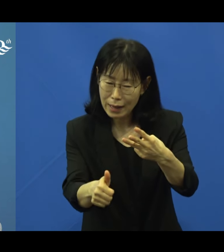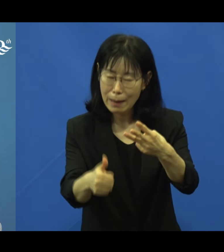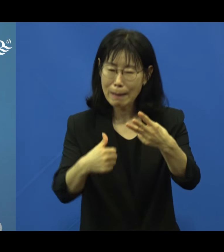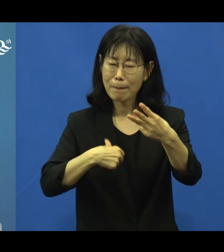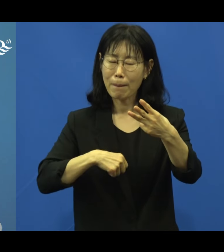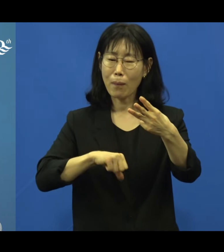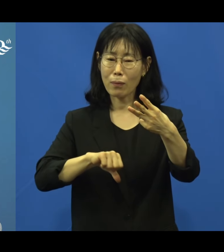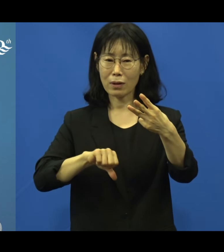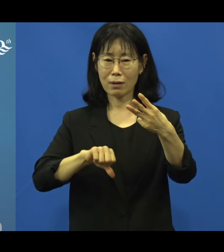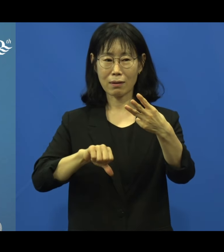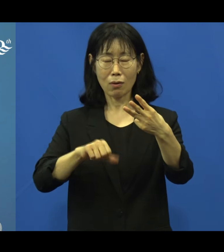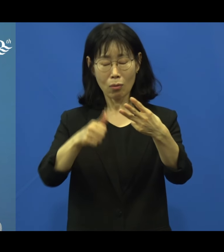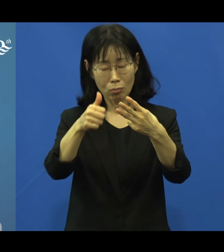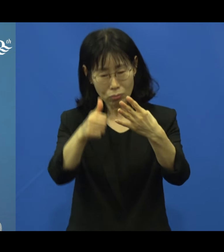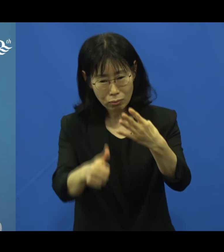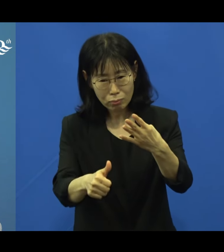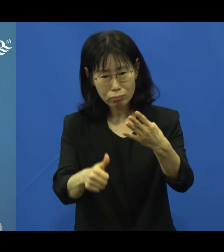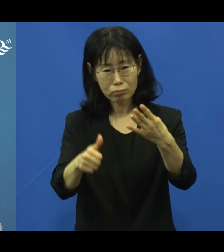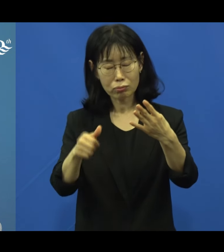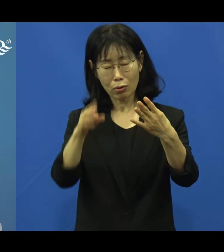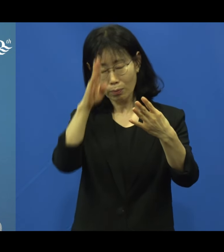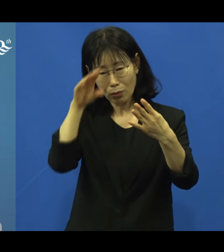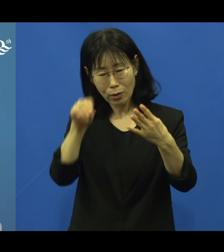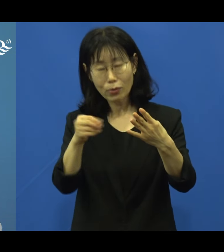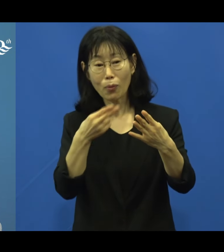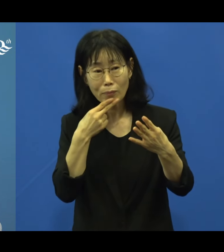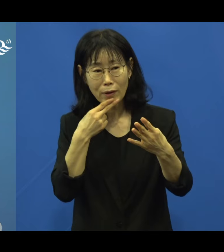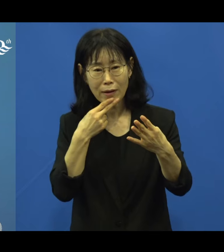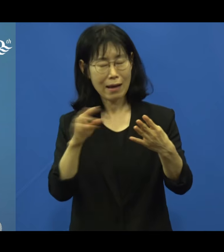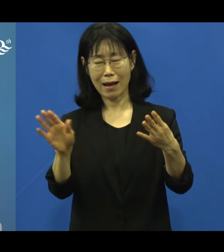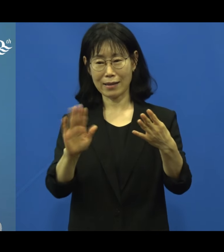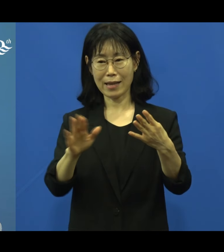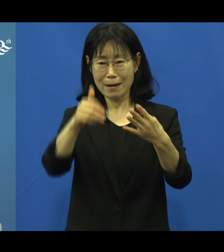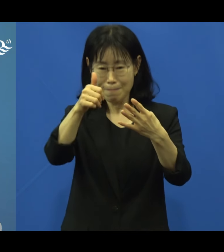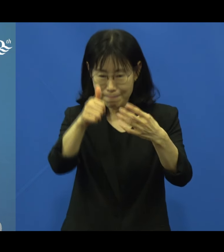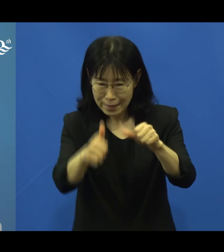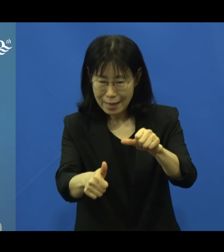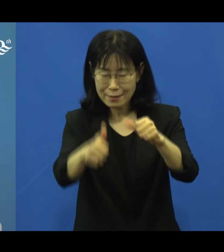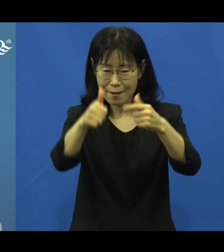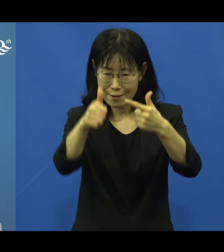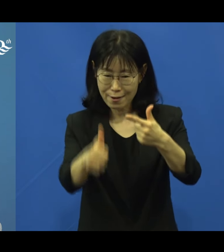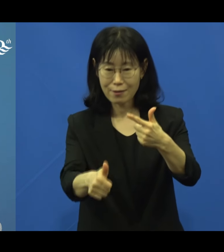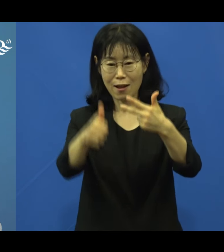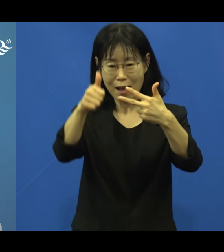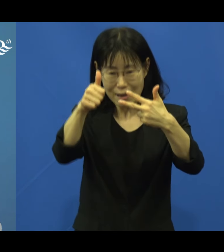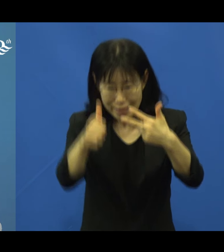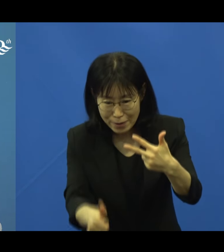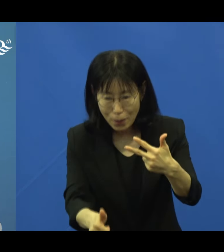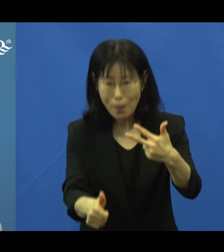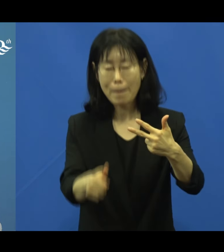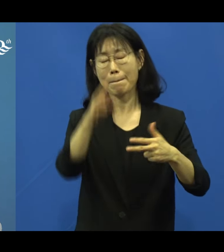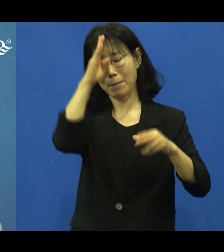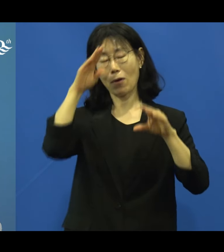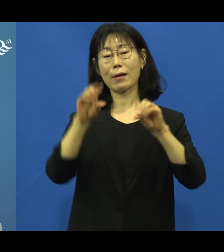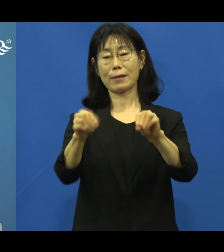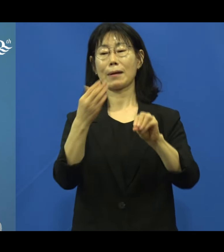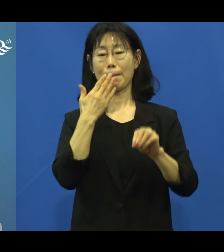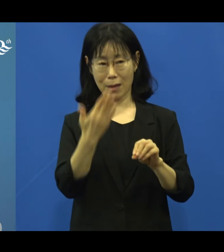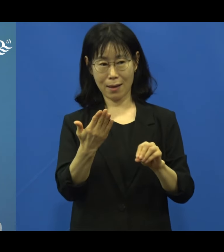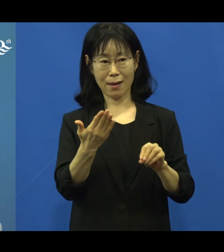완전한 순종이에요. 여러분, 하나님 말씀을 순종하려고 할 때 나에게서 막 볼멘 소리가 나와요.